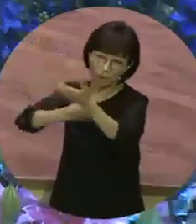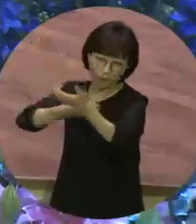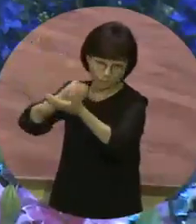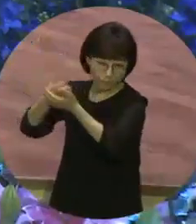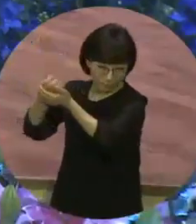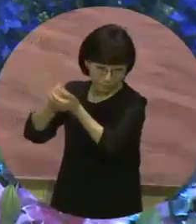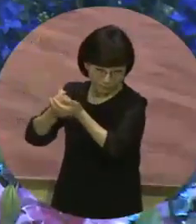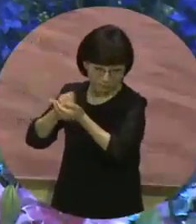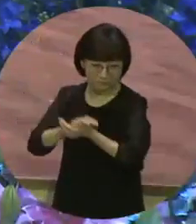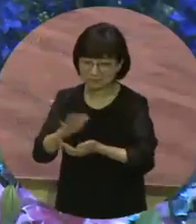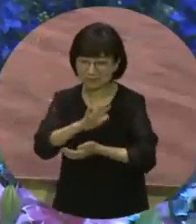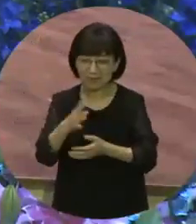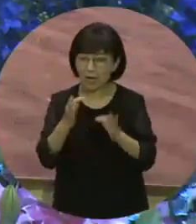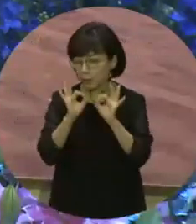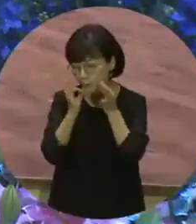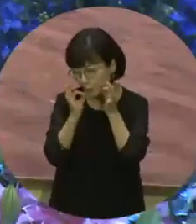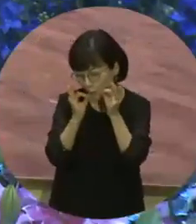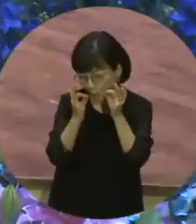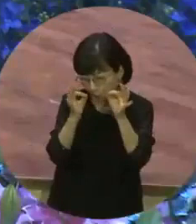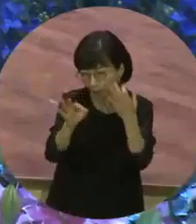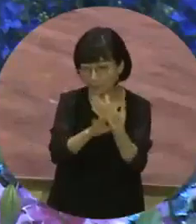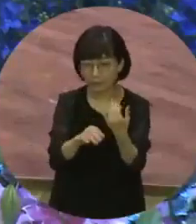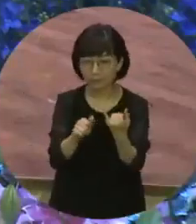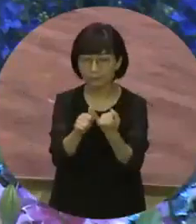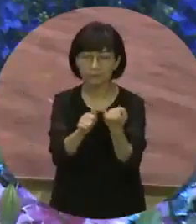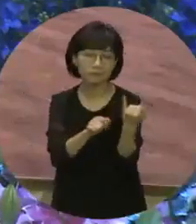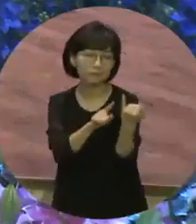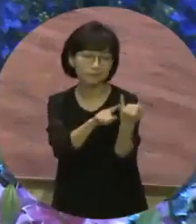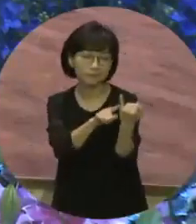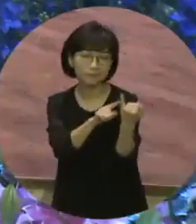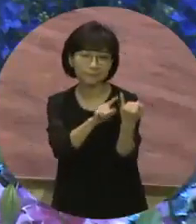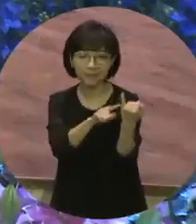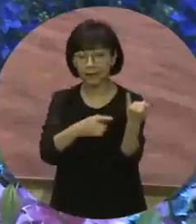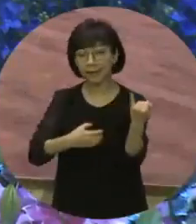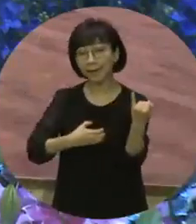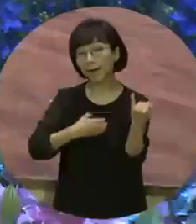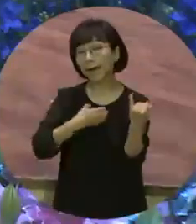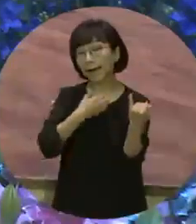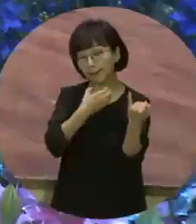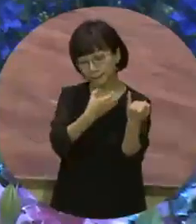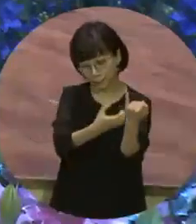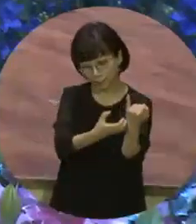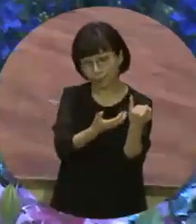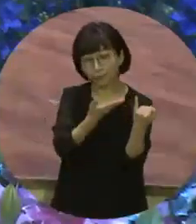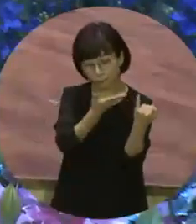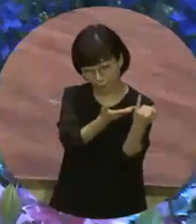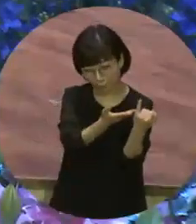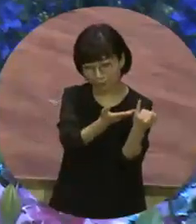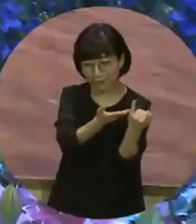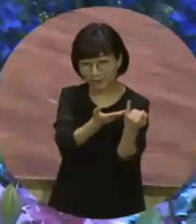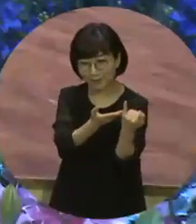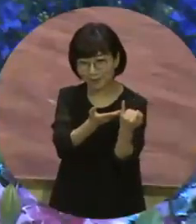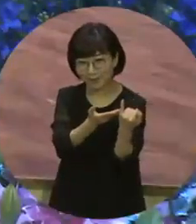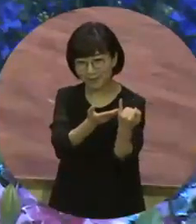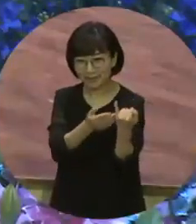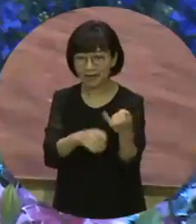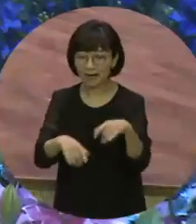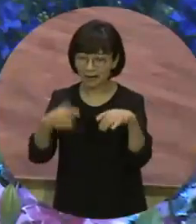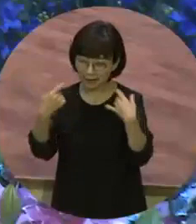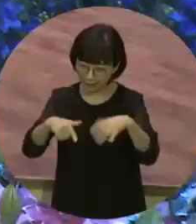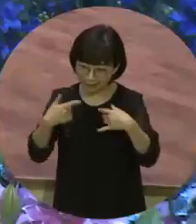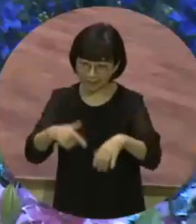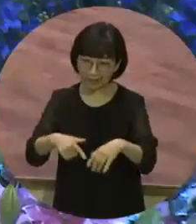원래 지성이면 감천이죠. 근데 정성을 다하면 아내를 감동시킨다.